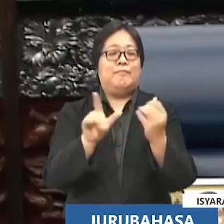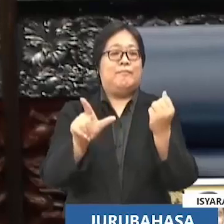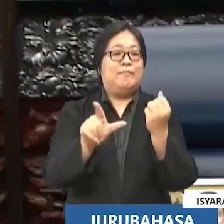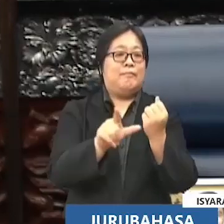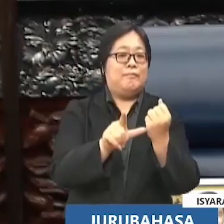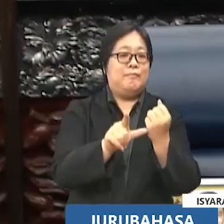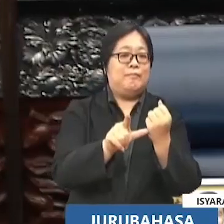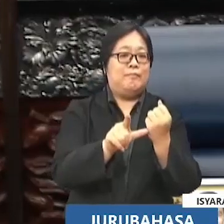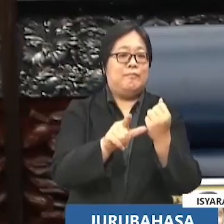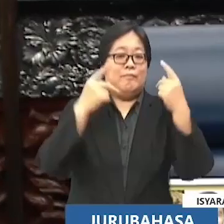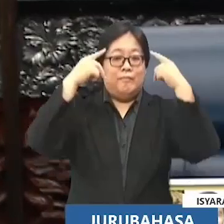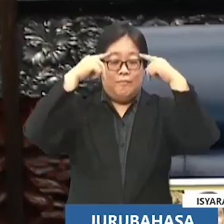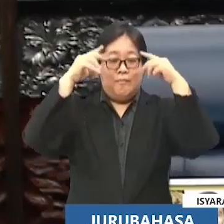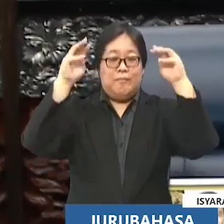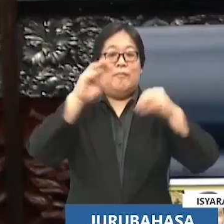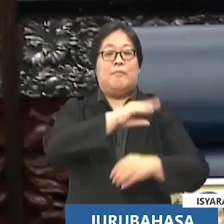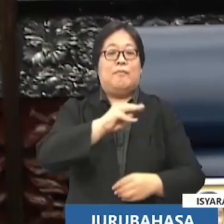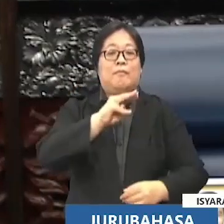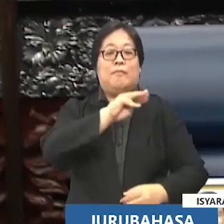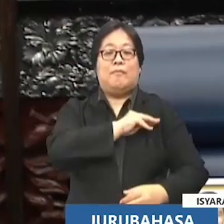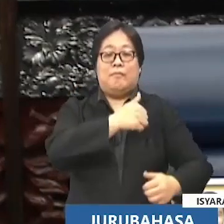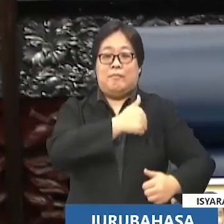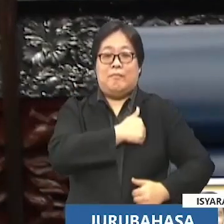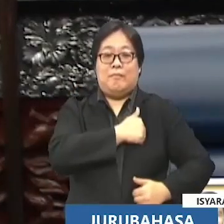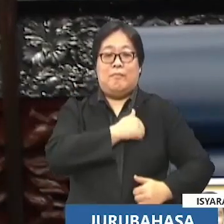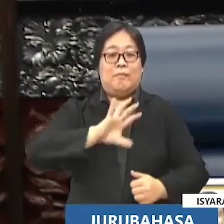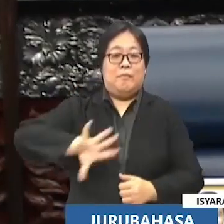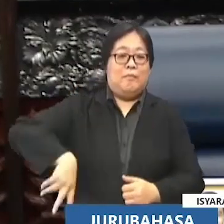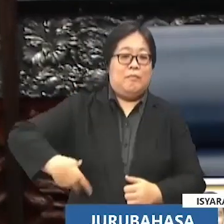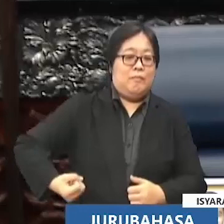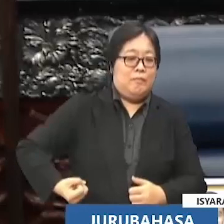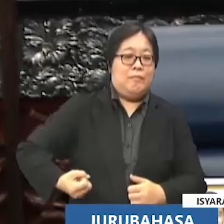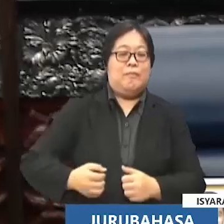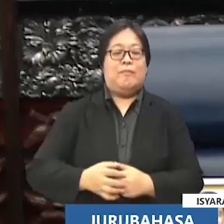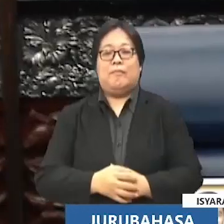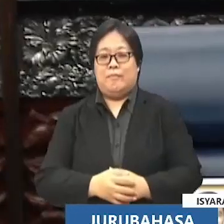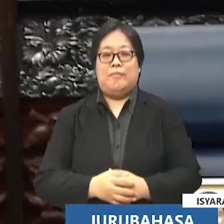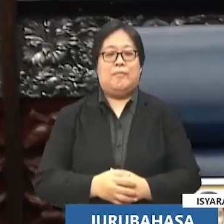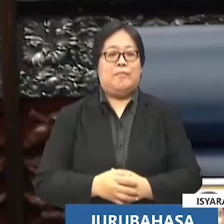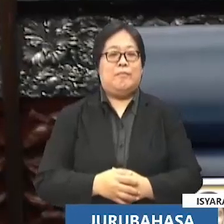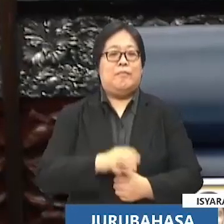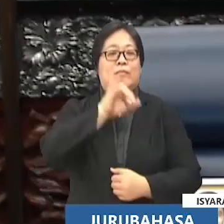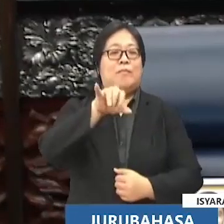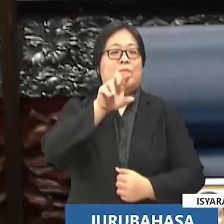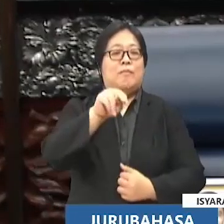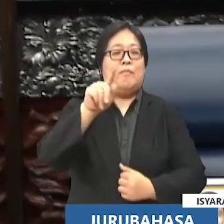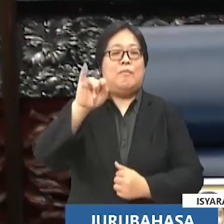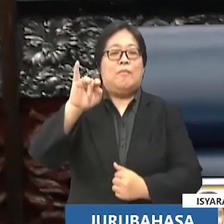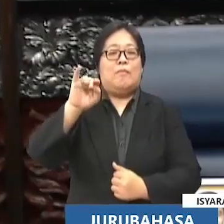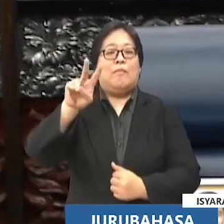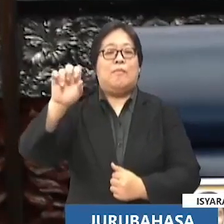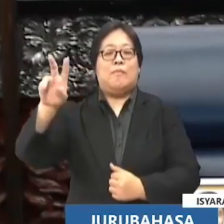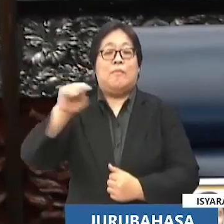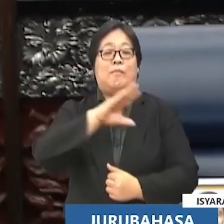Timbalan Perdana Menteri dan juga Menteri Pertahanan Kemboja, General Tiban. Dan dalam